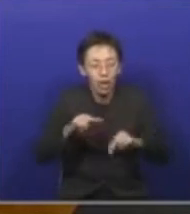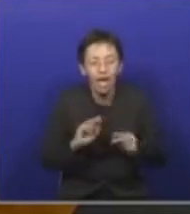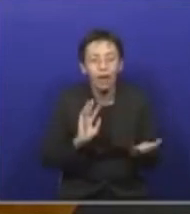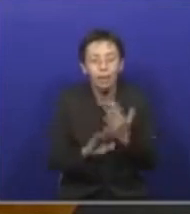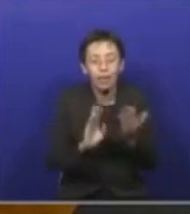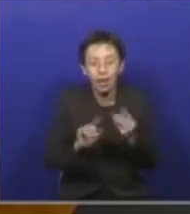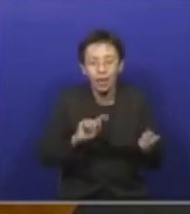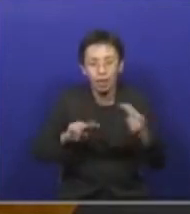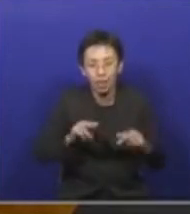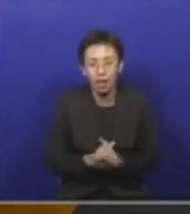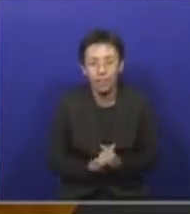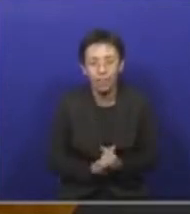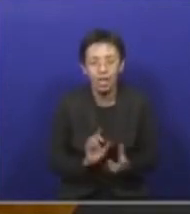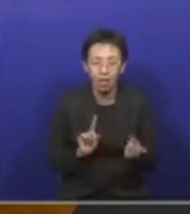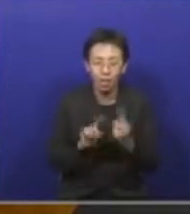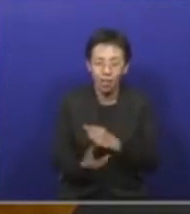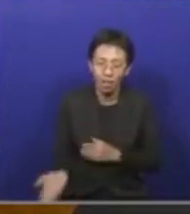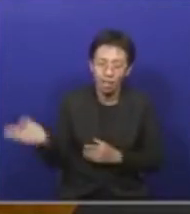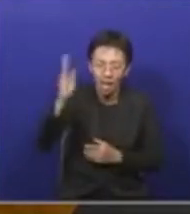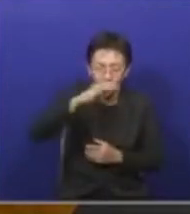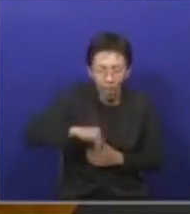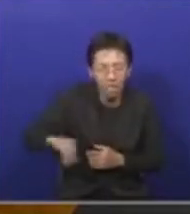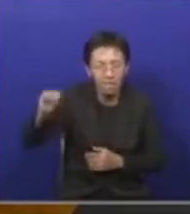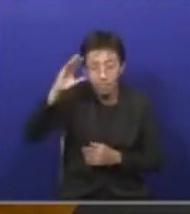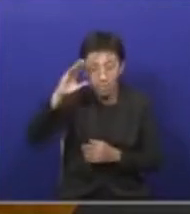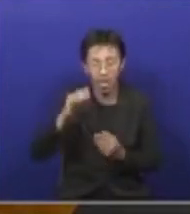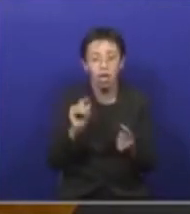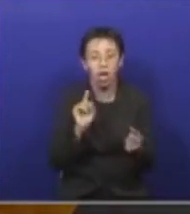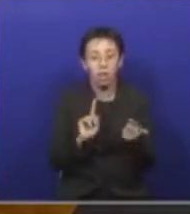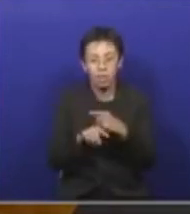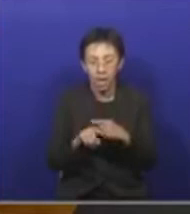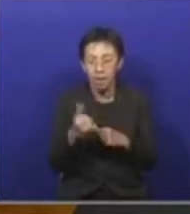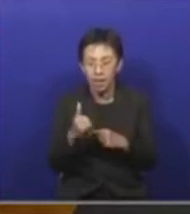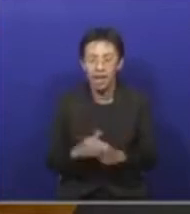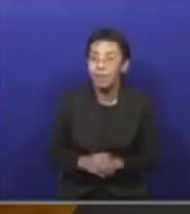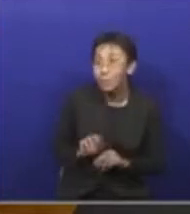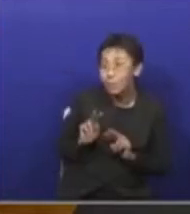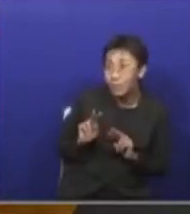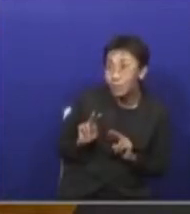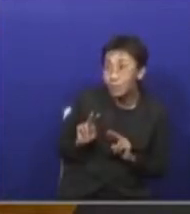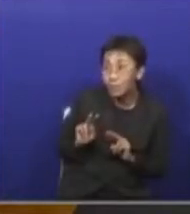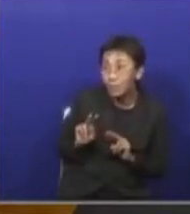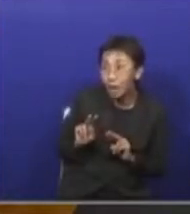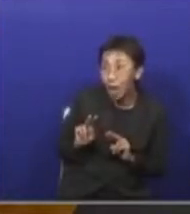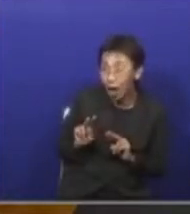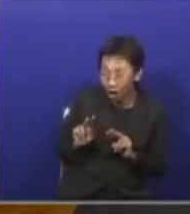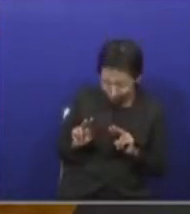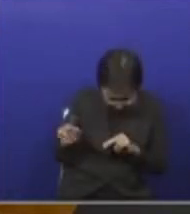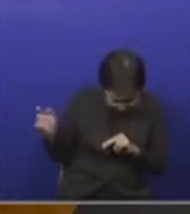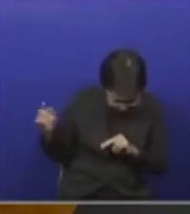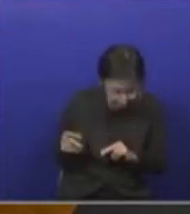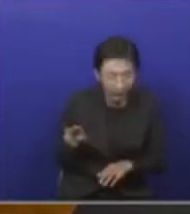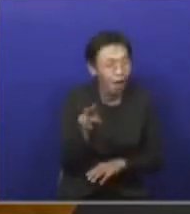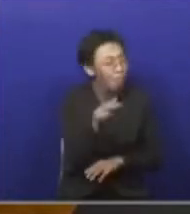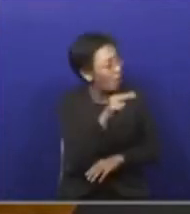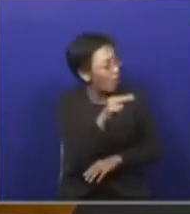แต่ไม่ว่าจะวางแผนผลัดเวรกันให้รัดกุมเท่าไหร่ก็มักจะมีช่วงทีเผลอที่คนใดคนหนึ่งไม่ทันได้ระวังตัวหันมองไปท